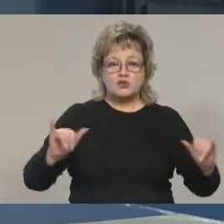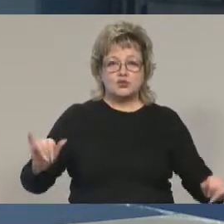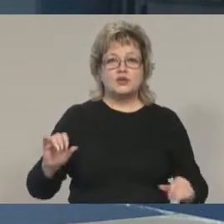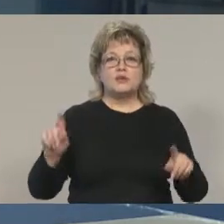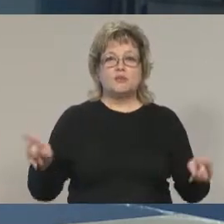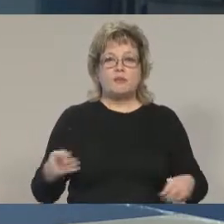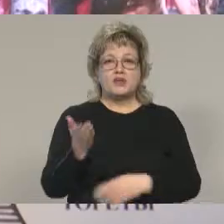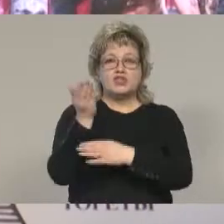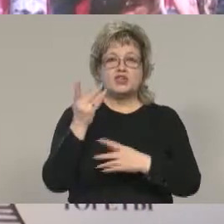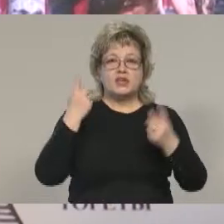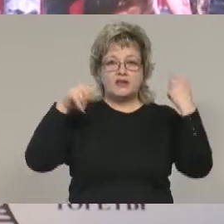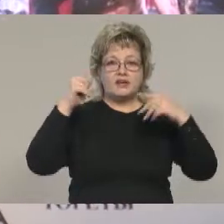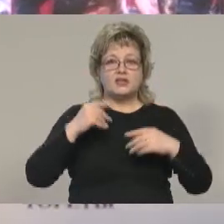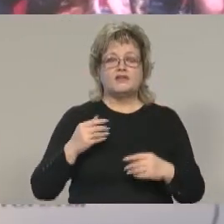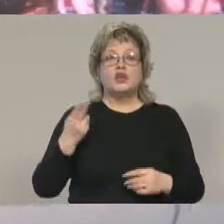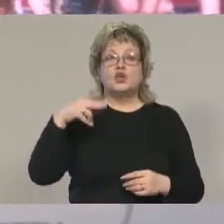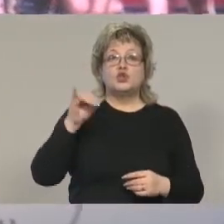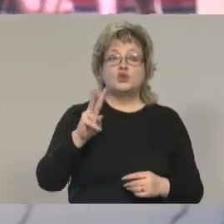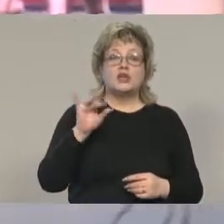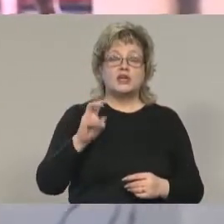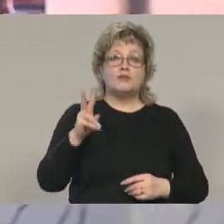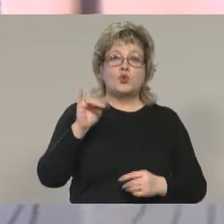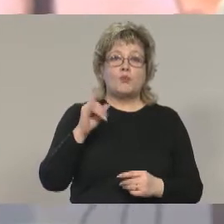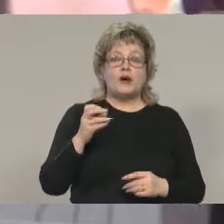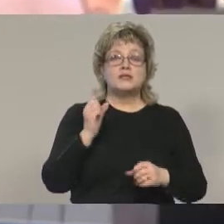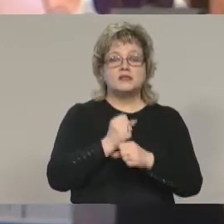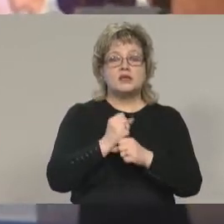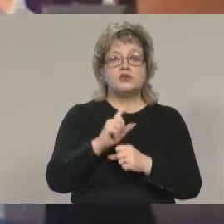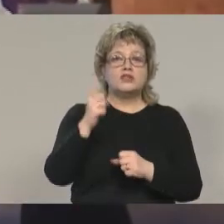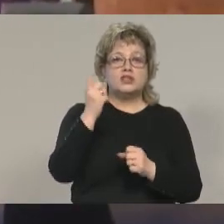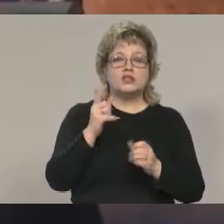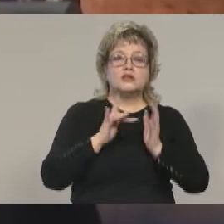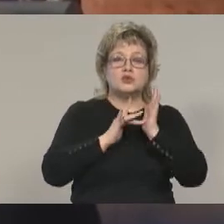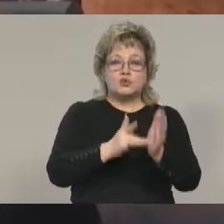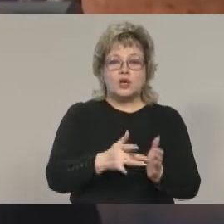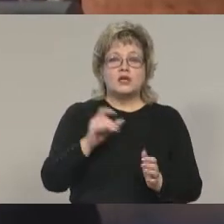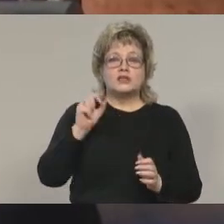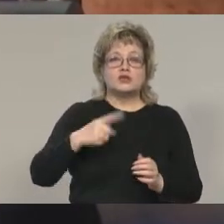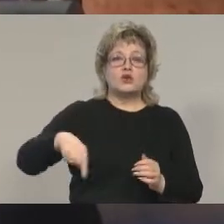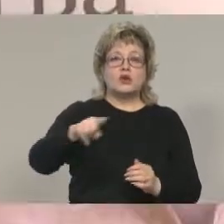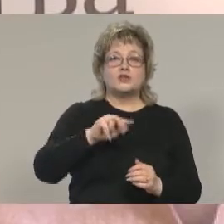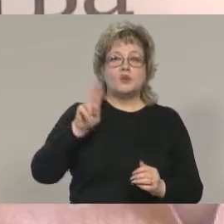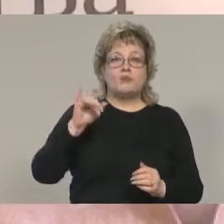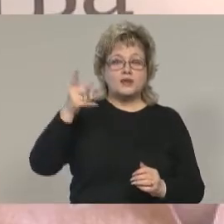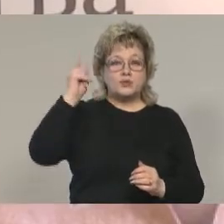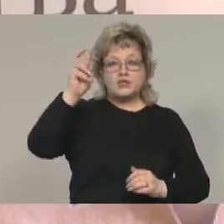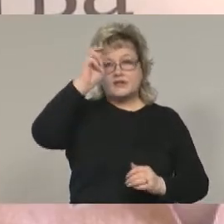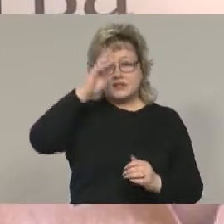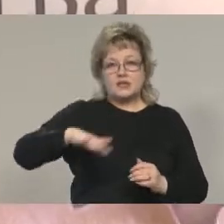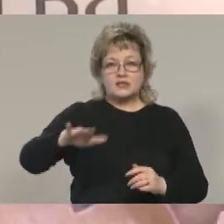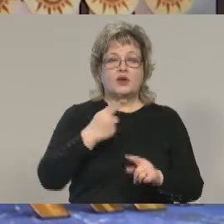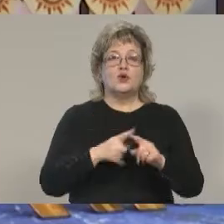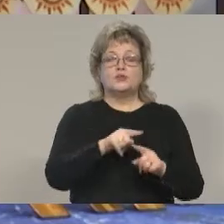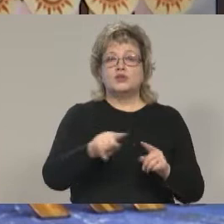инноваторов. Дон с Крымом и Кубанью создают единый тур-маршрут «Золотое кольцо Боспорского царства». Он пройдет